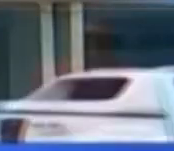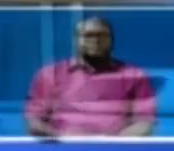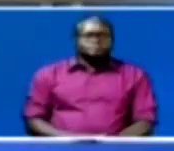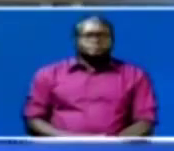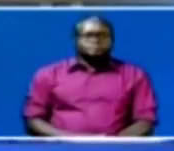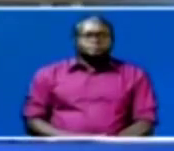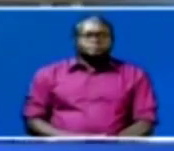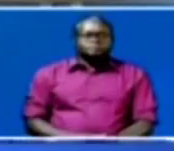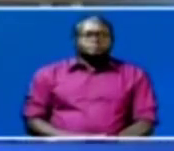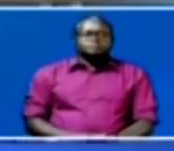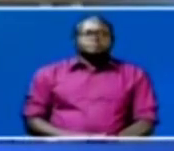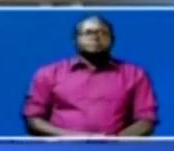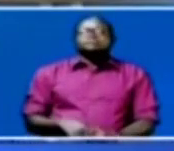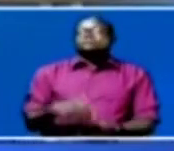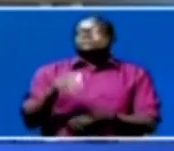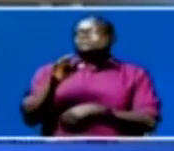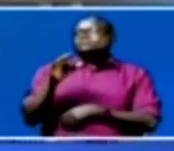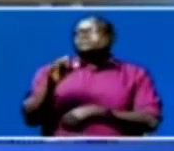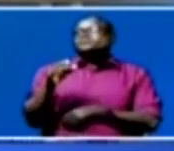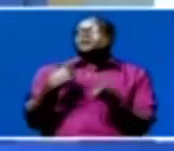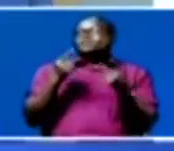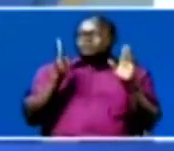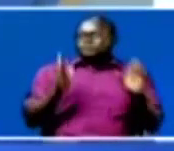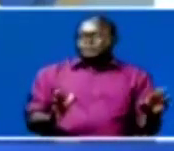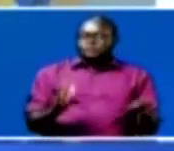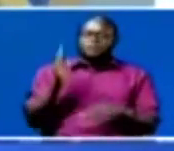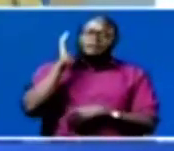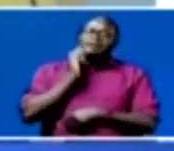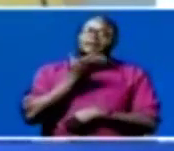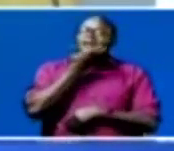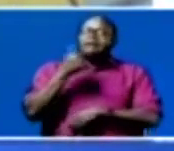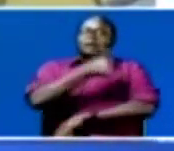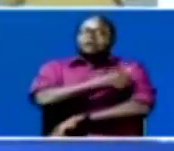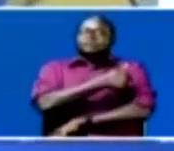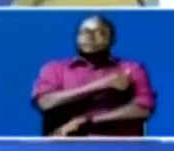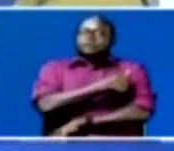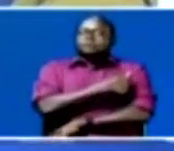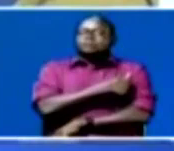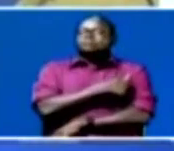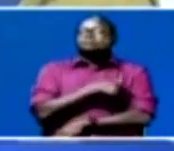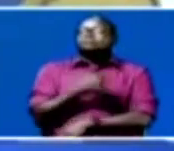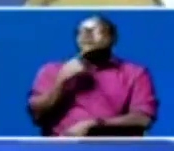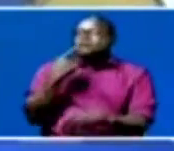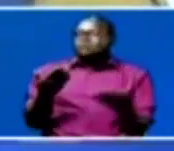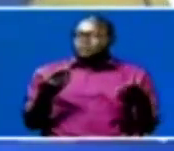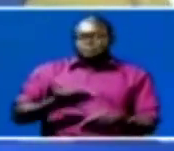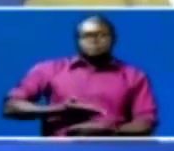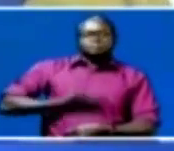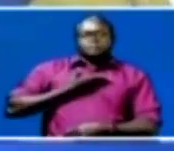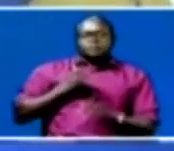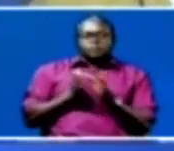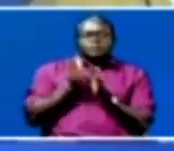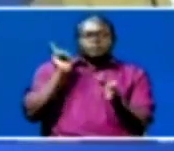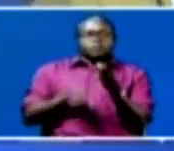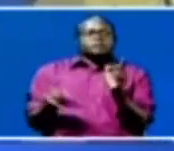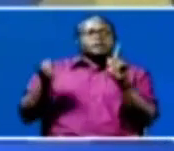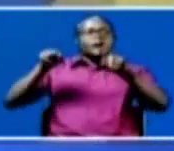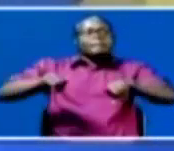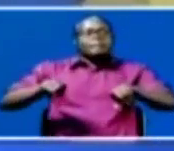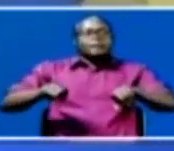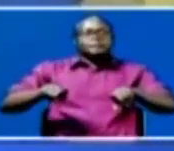kwa njia ya simu, mkuu wa mawasiliano katika hospitali ya Kenyatta Simon Idai ametaja kutamaushwa na kitendo hicho